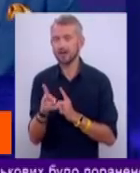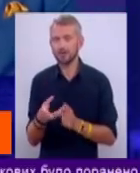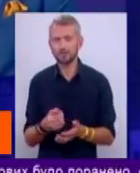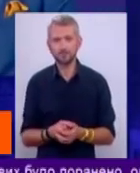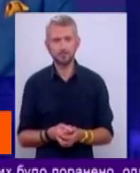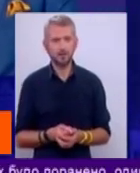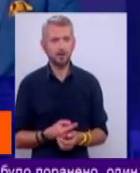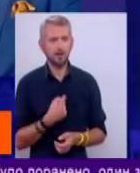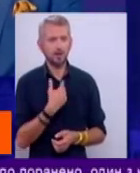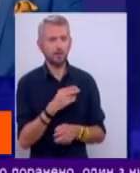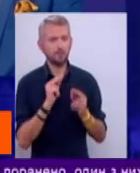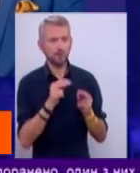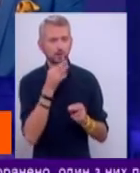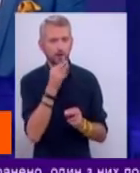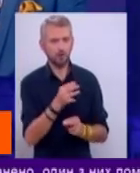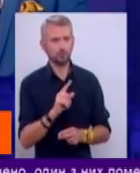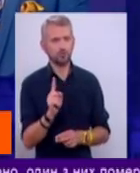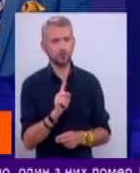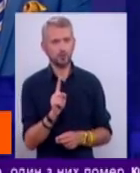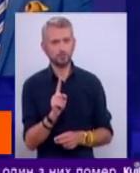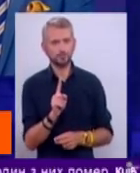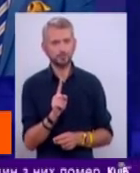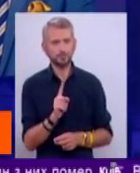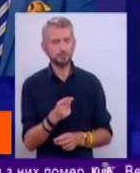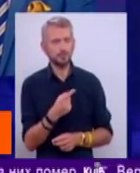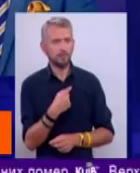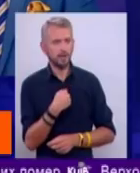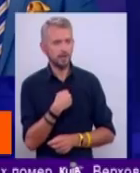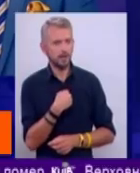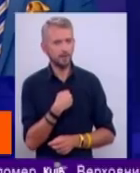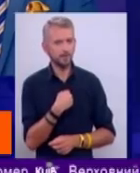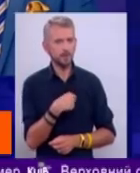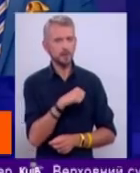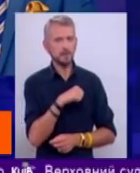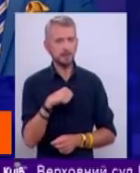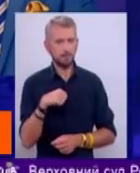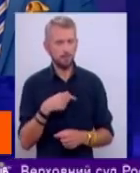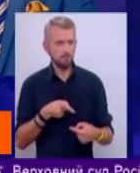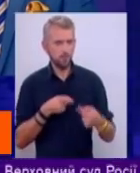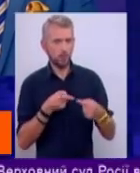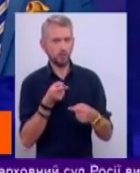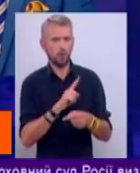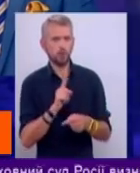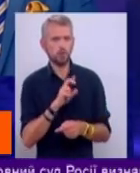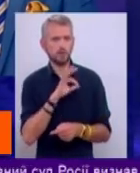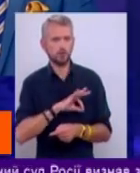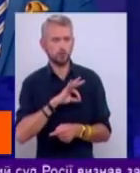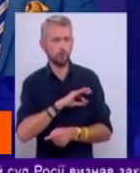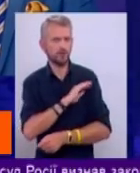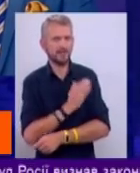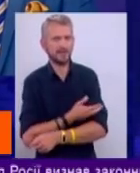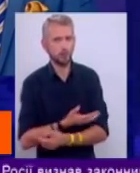Ну, я вам чесно скажу, що я сама проти того, щоб застосовувати